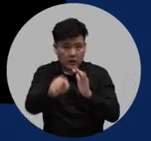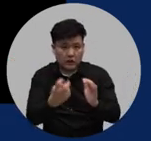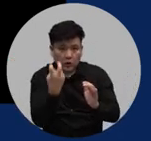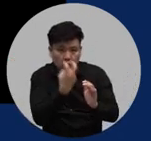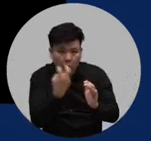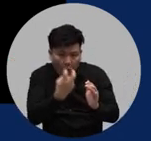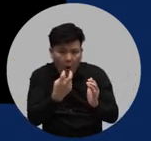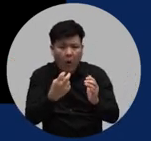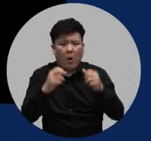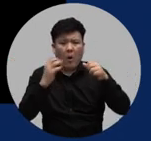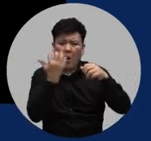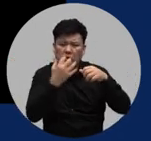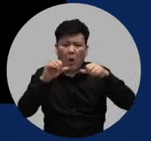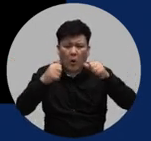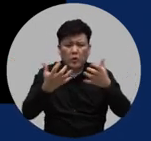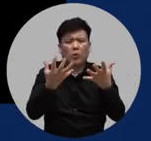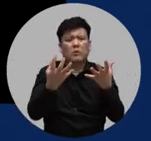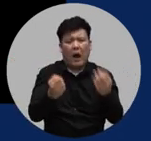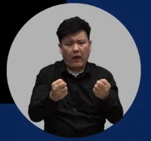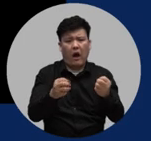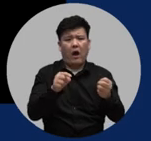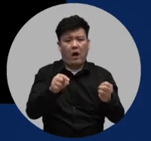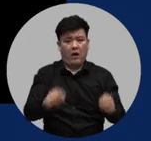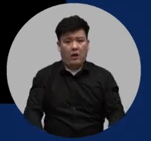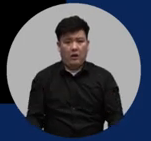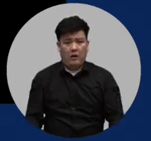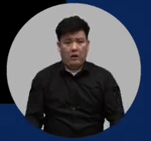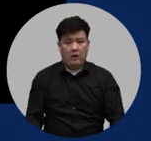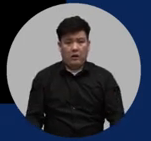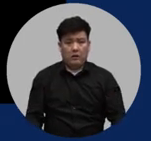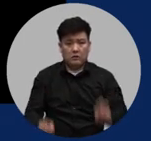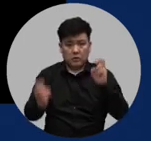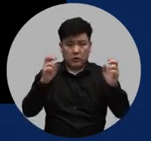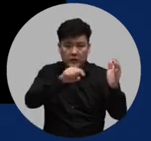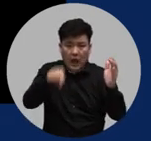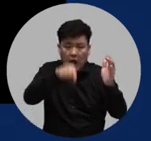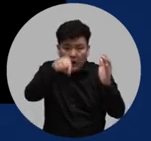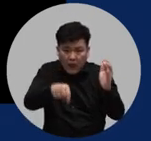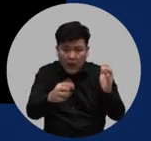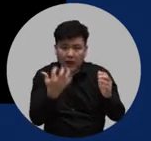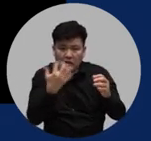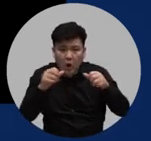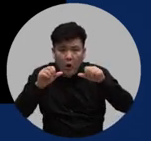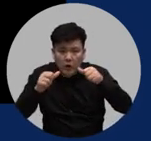많이 발생하며 성희롱이 발생한 사업장의 경우 성희롱 예방